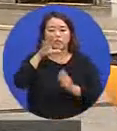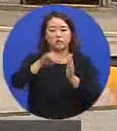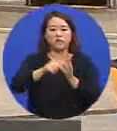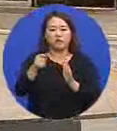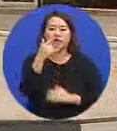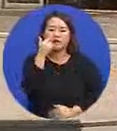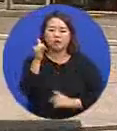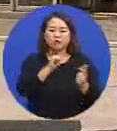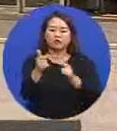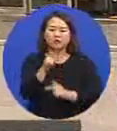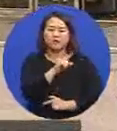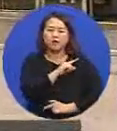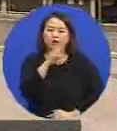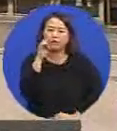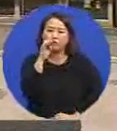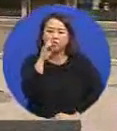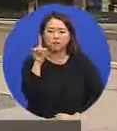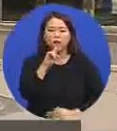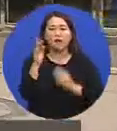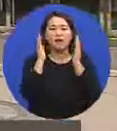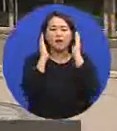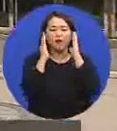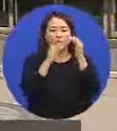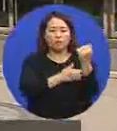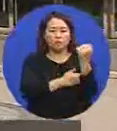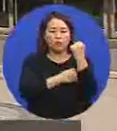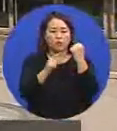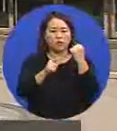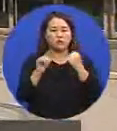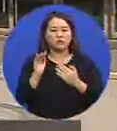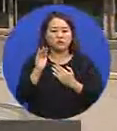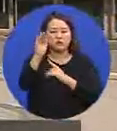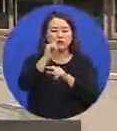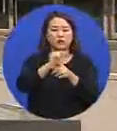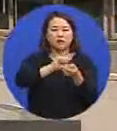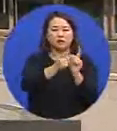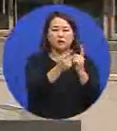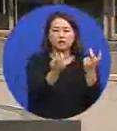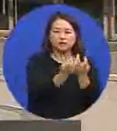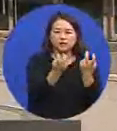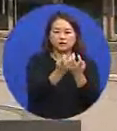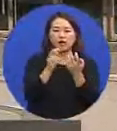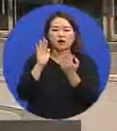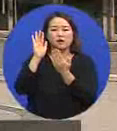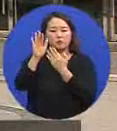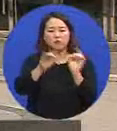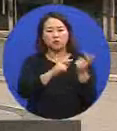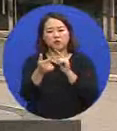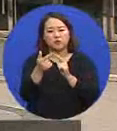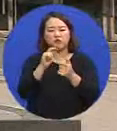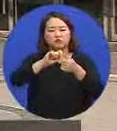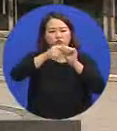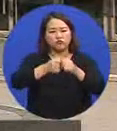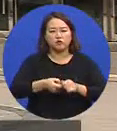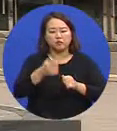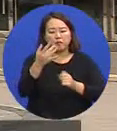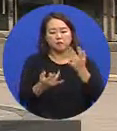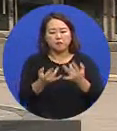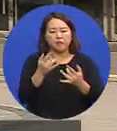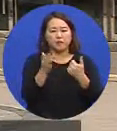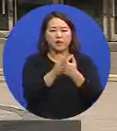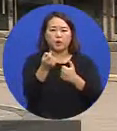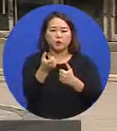학부모들이 가장 궁금해하는 학력 신장 대책이나 진로 상담 문제 등에 대한 구체적인 내용이 빠져 있어 아쉬움을